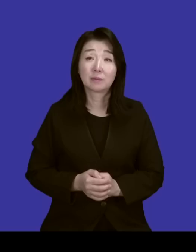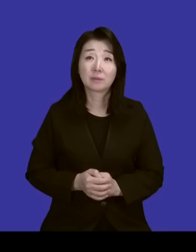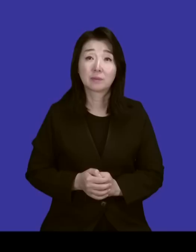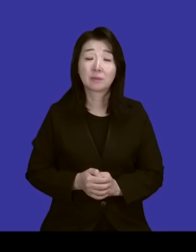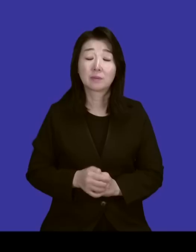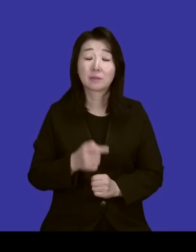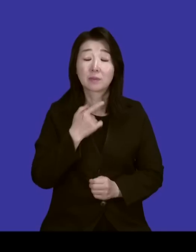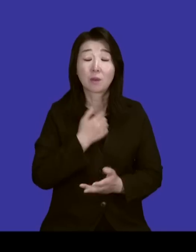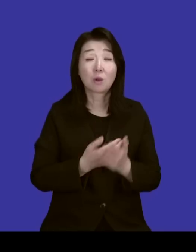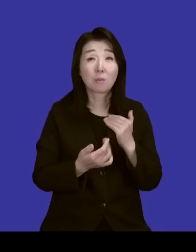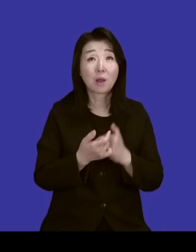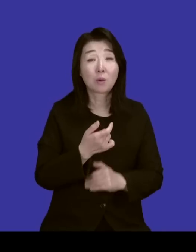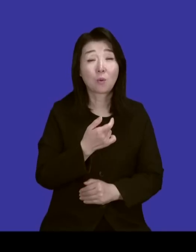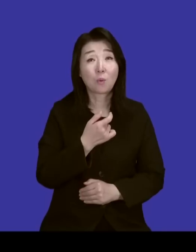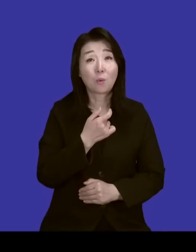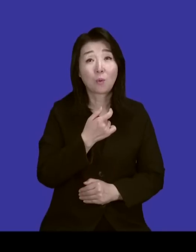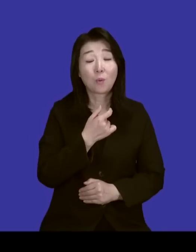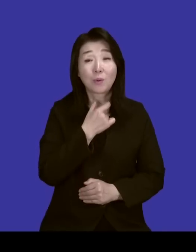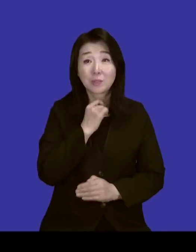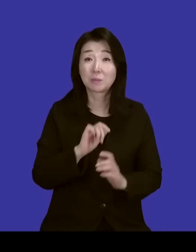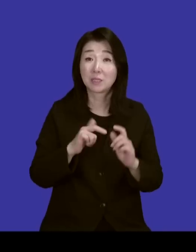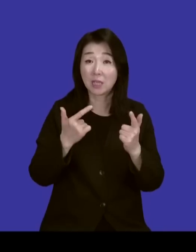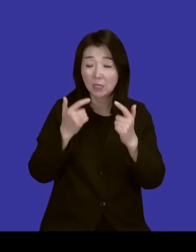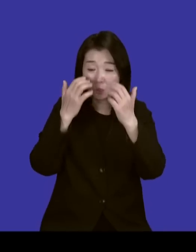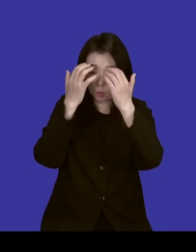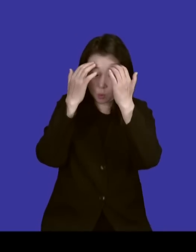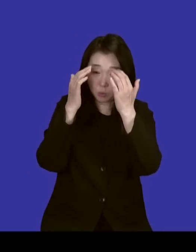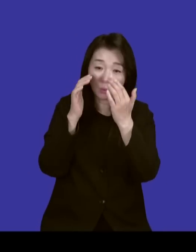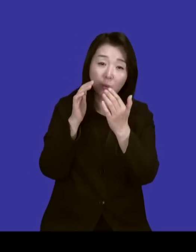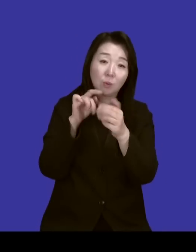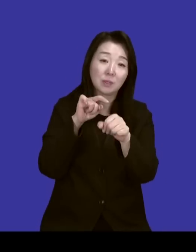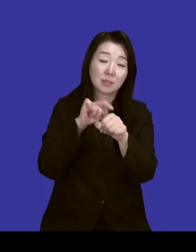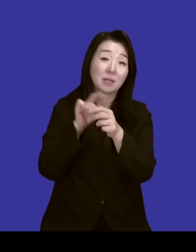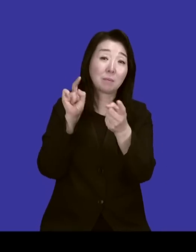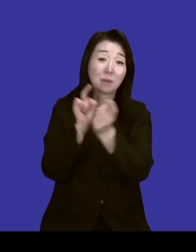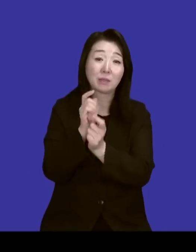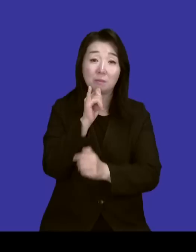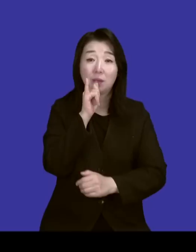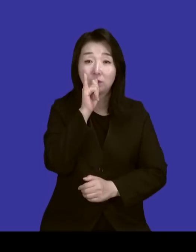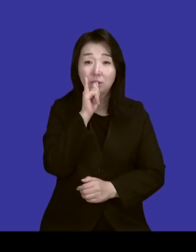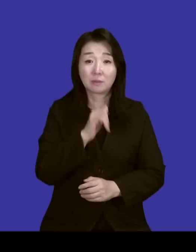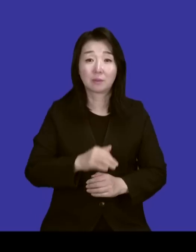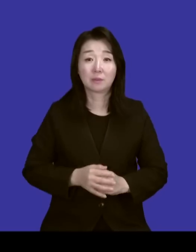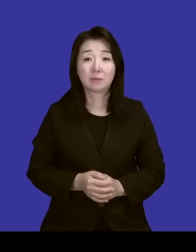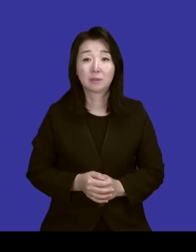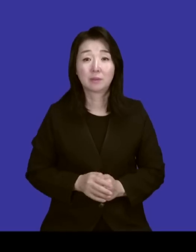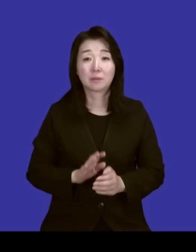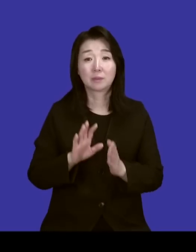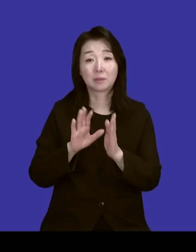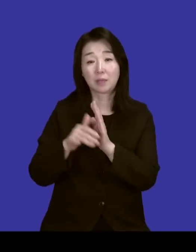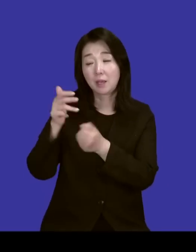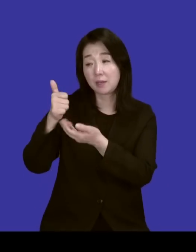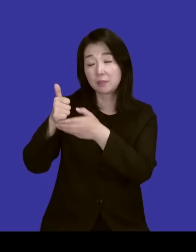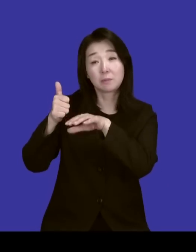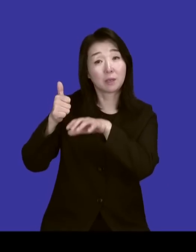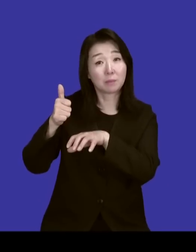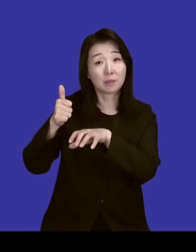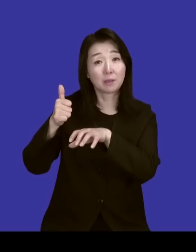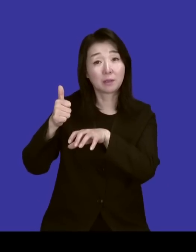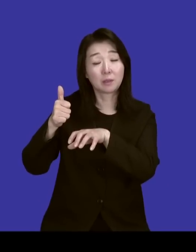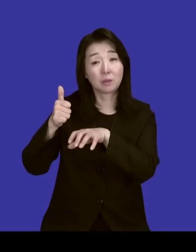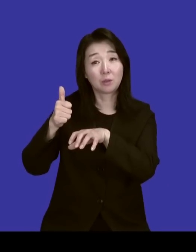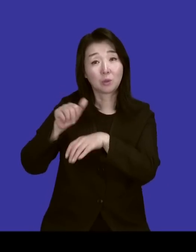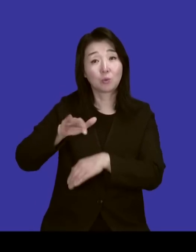않고 경험하고 싶지 않은 그런 고통스러운 시간을 겪을 때가 있잖아요. 그렇죠. 그럴 때 그러니까 하나님 앞에서